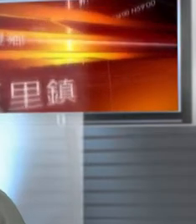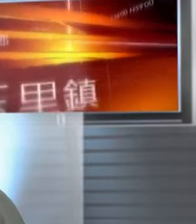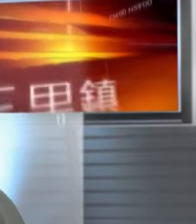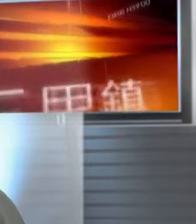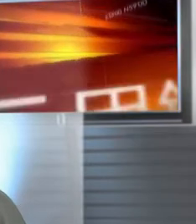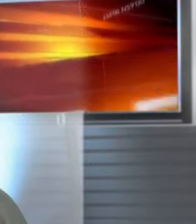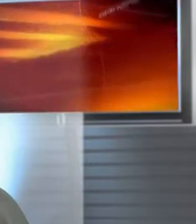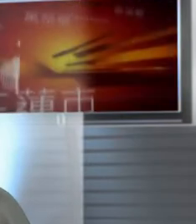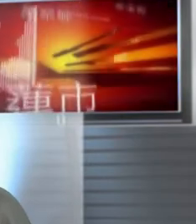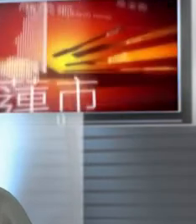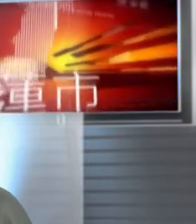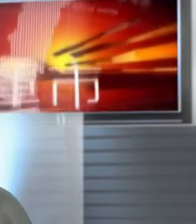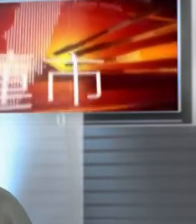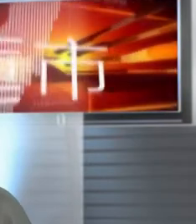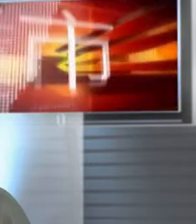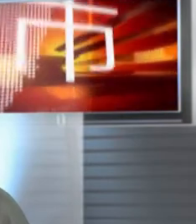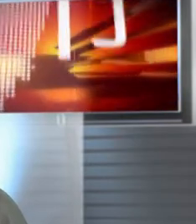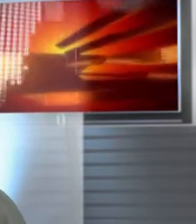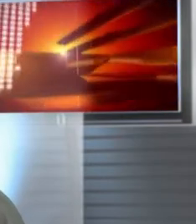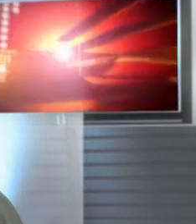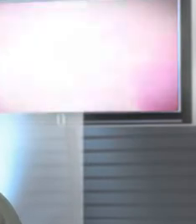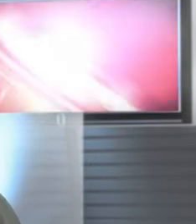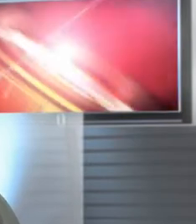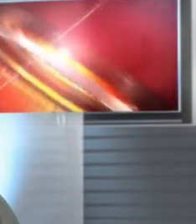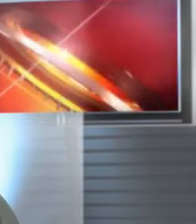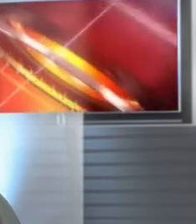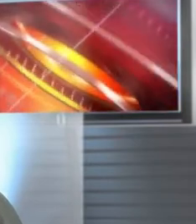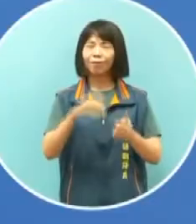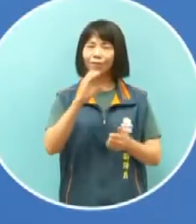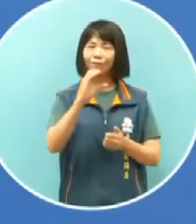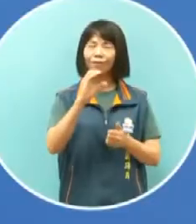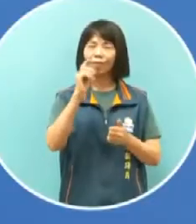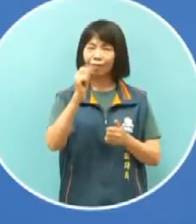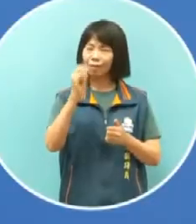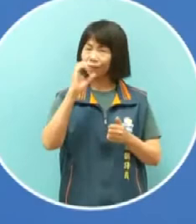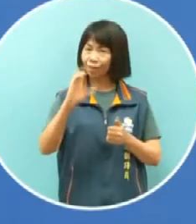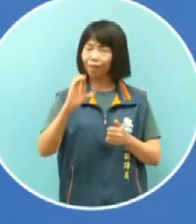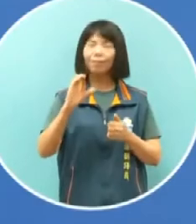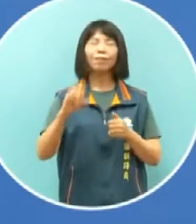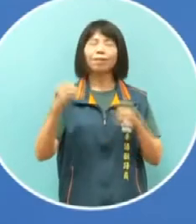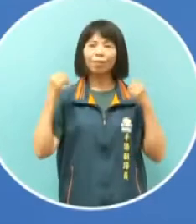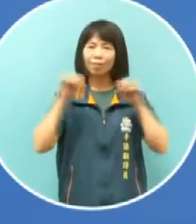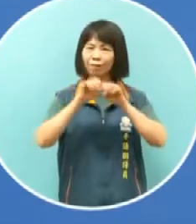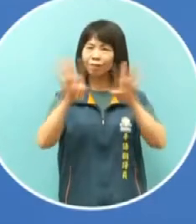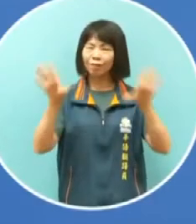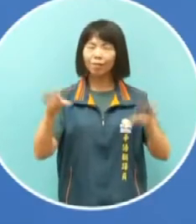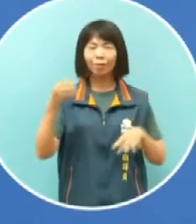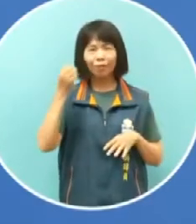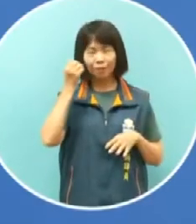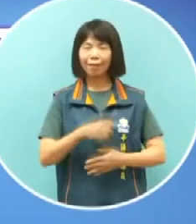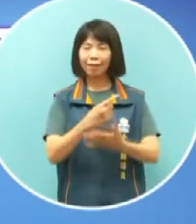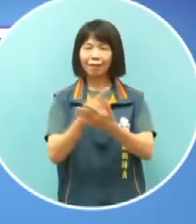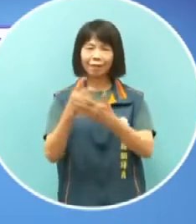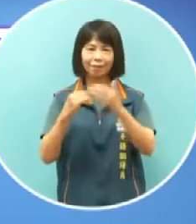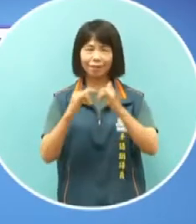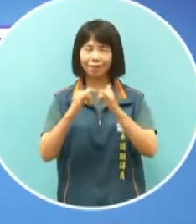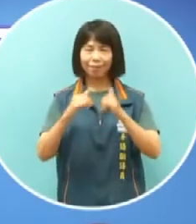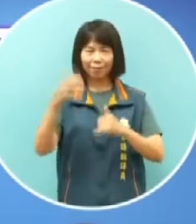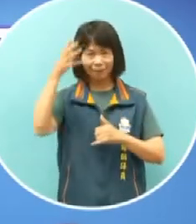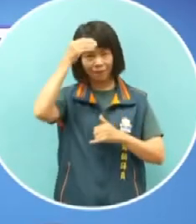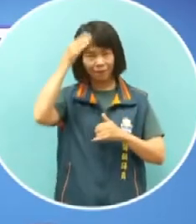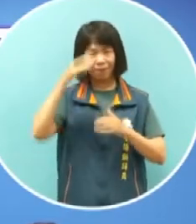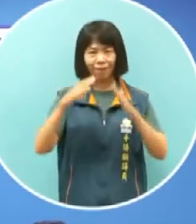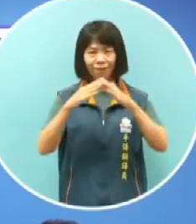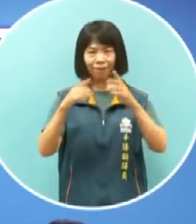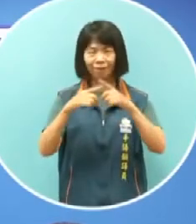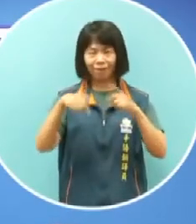苗一事，也期盼中央可以尽快开放地方政府来购买。 县长徐正伟在记者会当中特别叮咛乡亲，目前